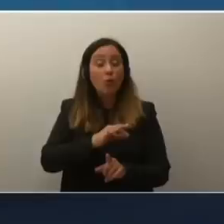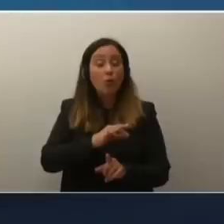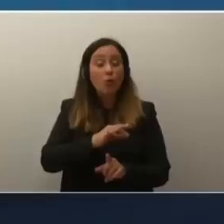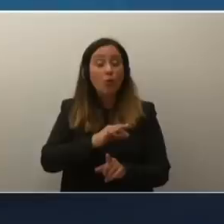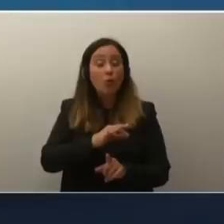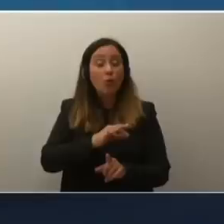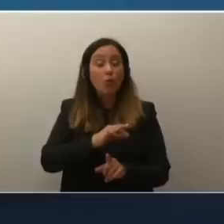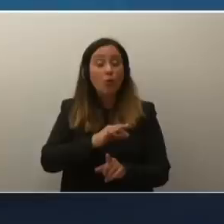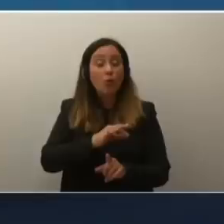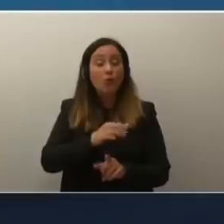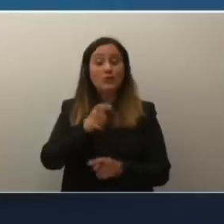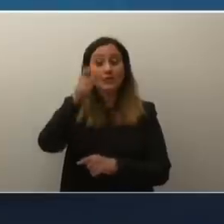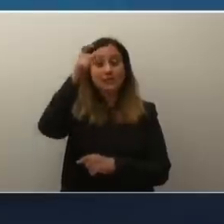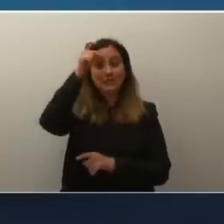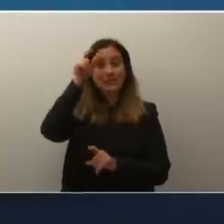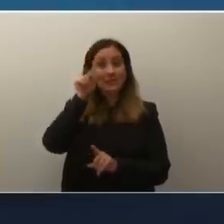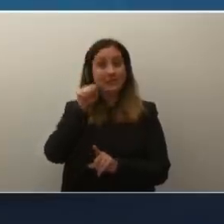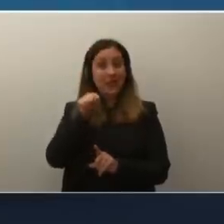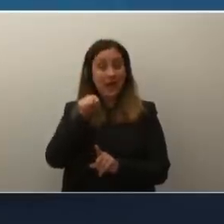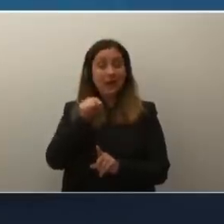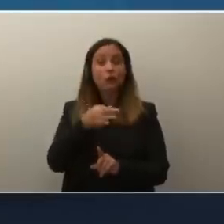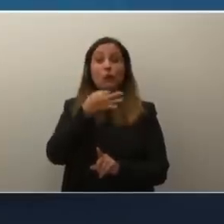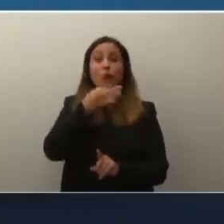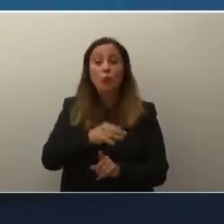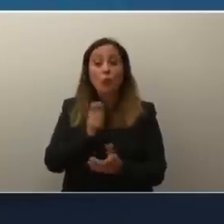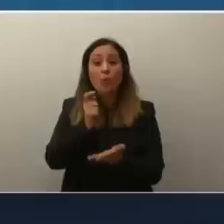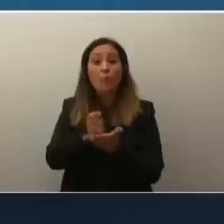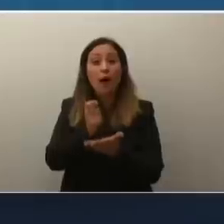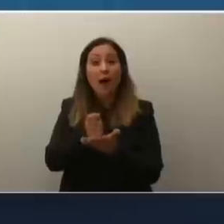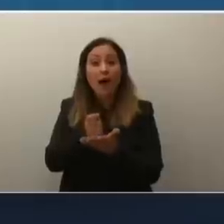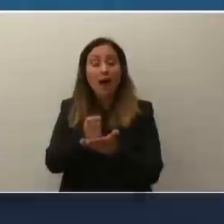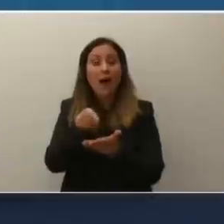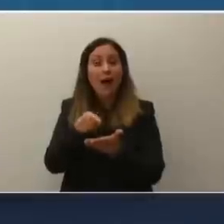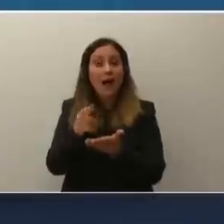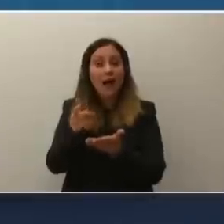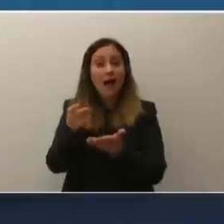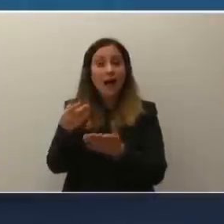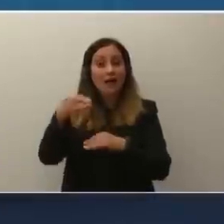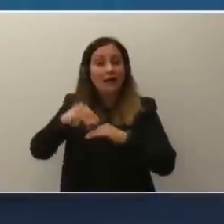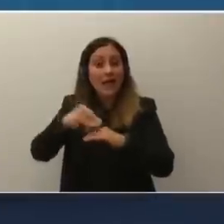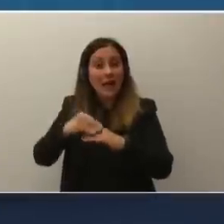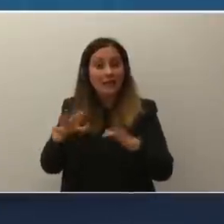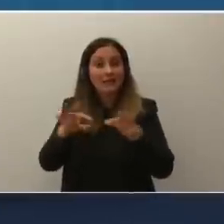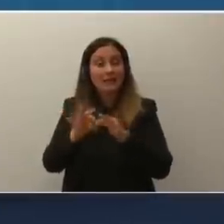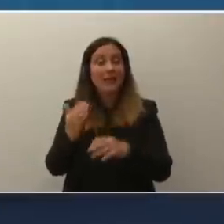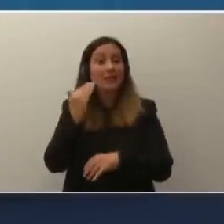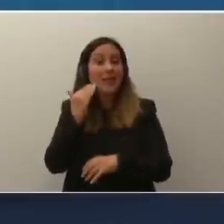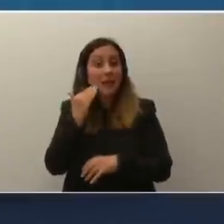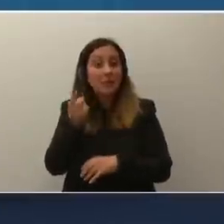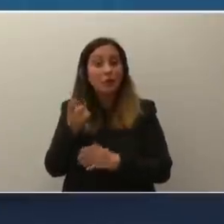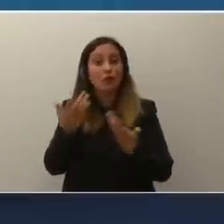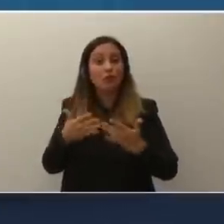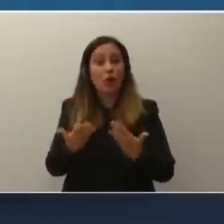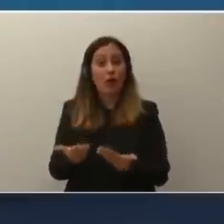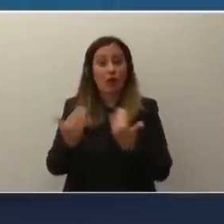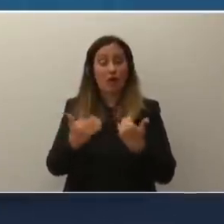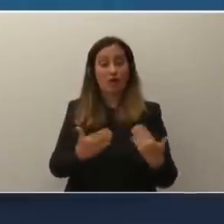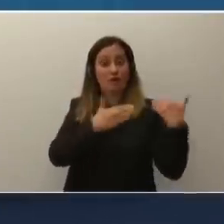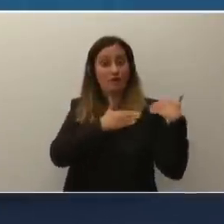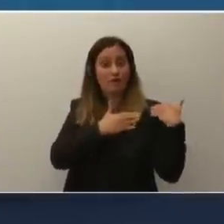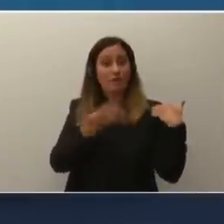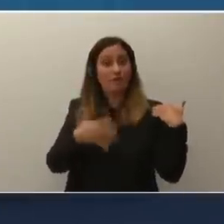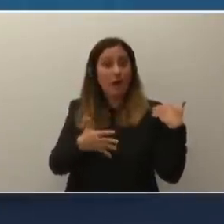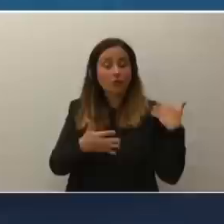impazzisco su sta cosa. Pagarmi gli interessi sul debito che io ho comprato? Oggi questa domanda